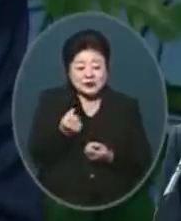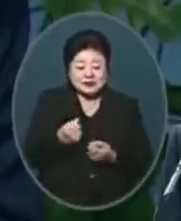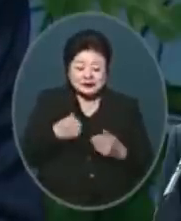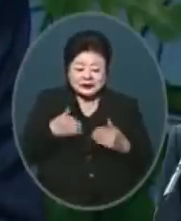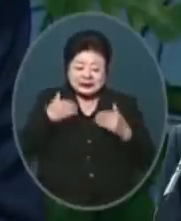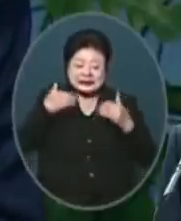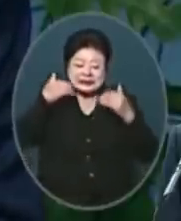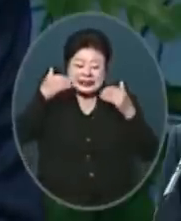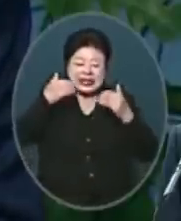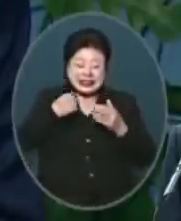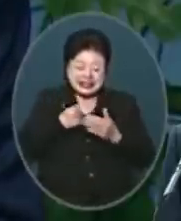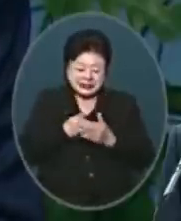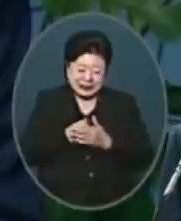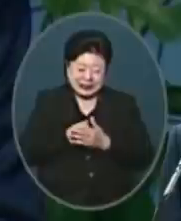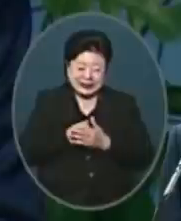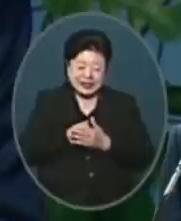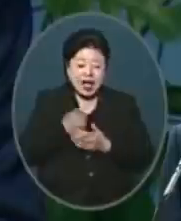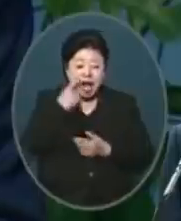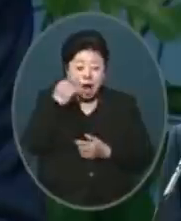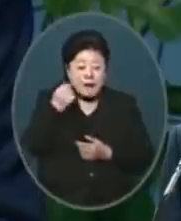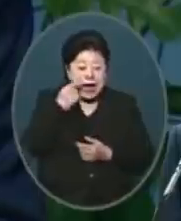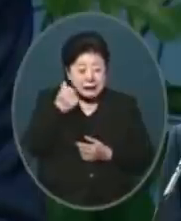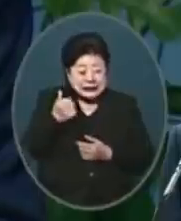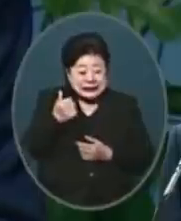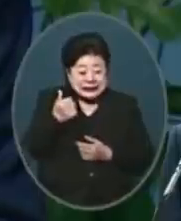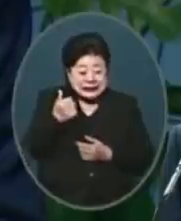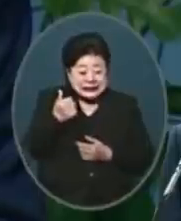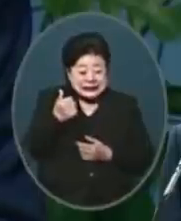자라기 때문에 어머니 아버지